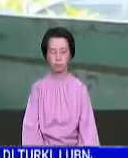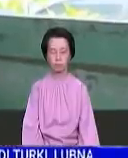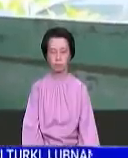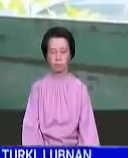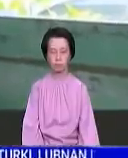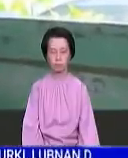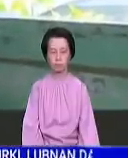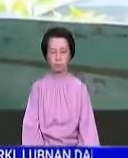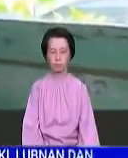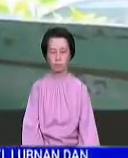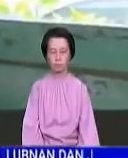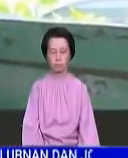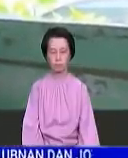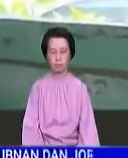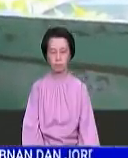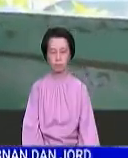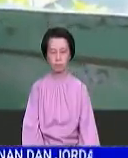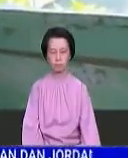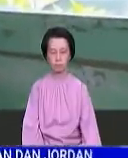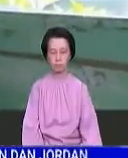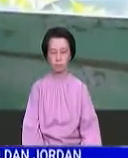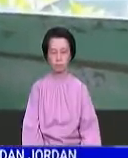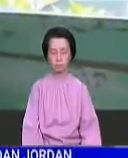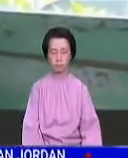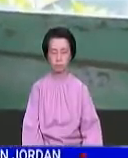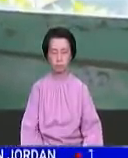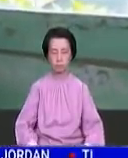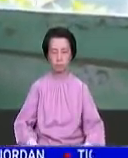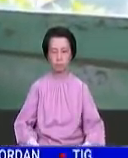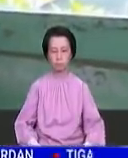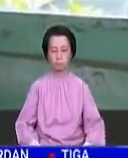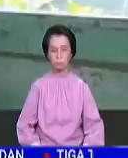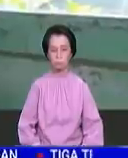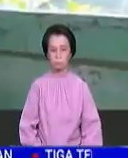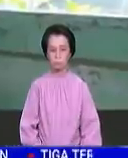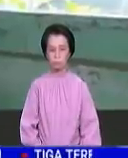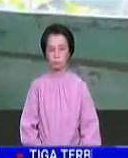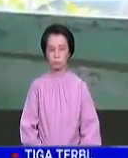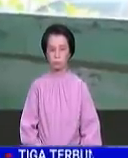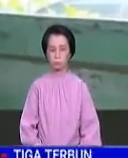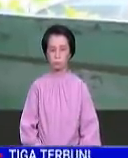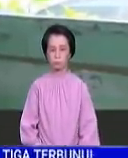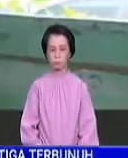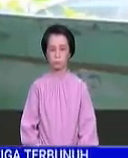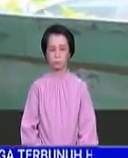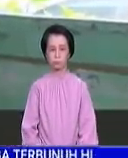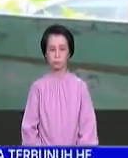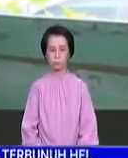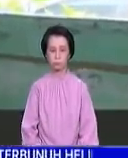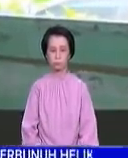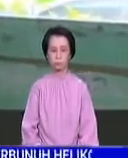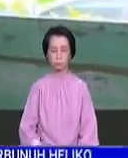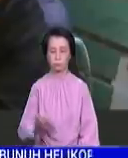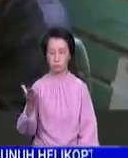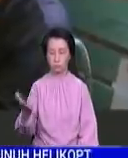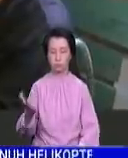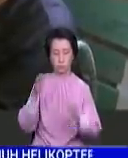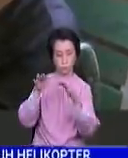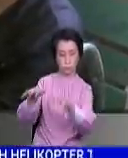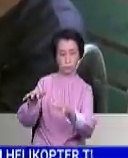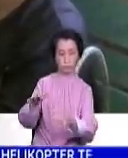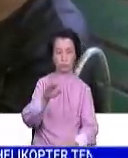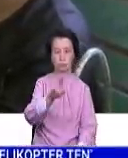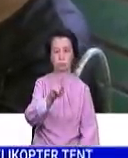nu kayahan pakaturena vaksin itu anu nu karajan merinding perkara virus. Turut menarik perhatian